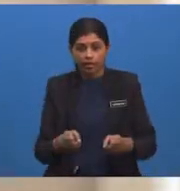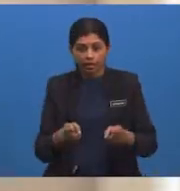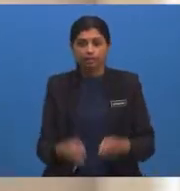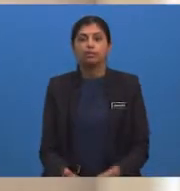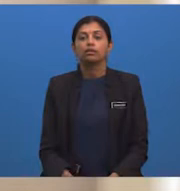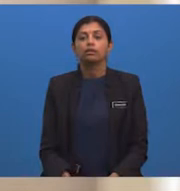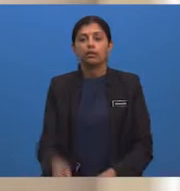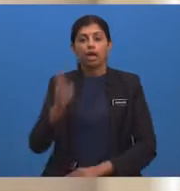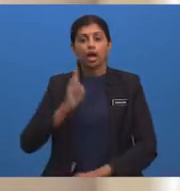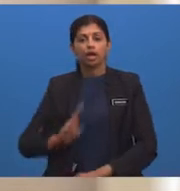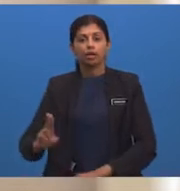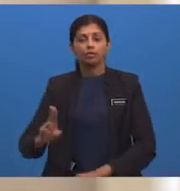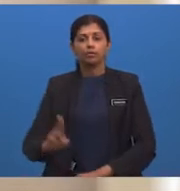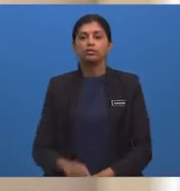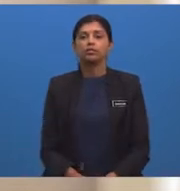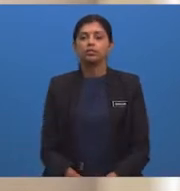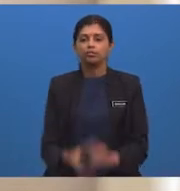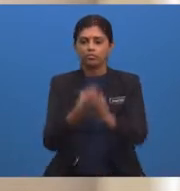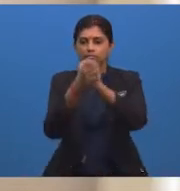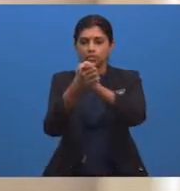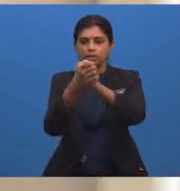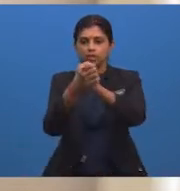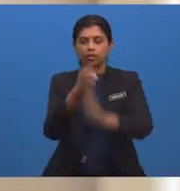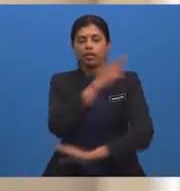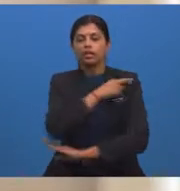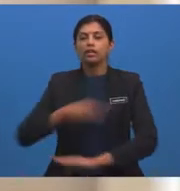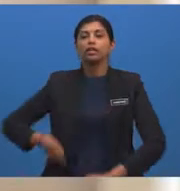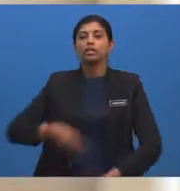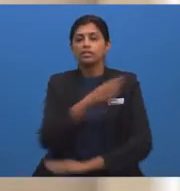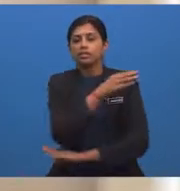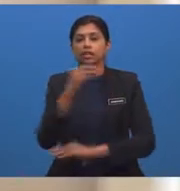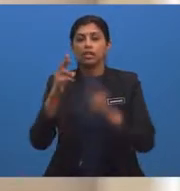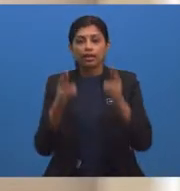simbol penyatuan antara raja dan rakyat. Kenapa agama menjadi